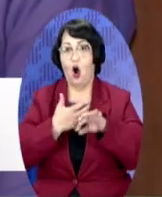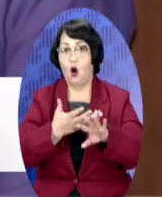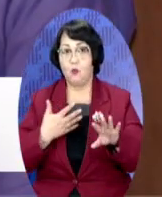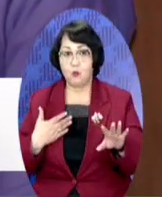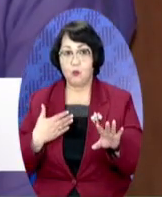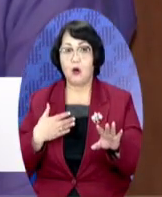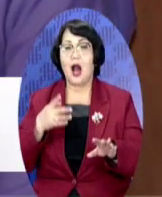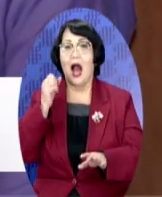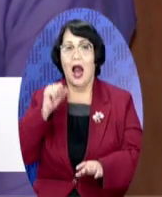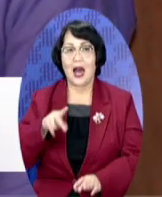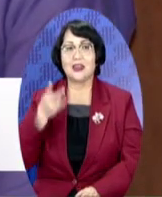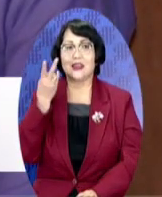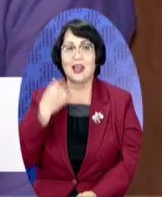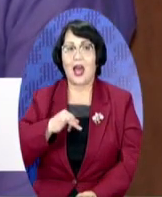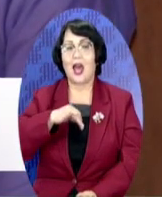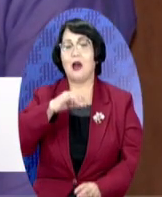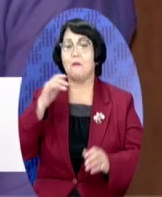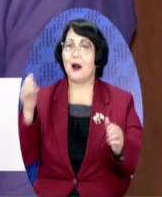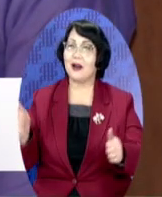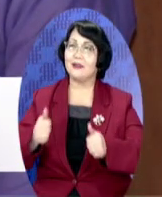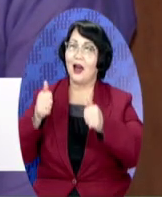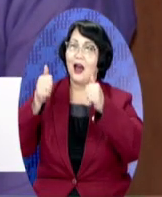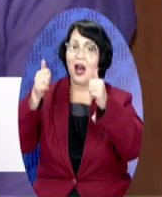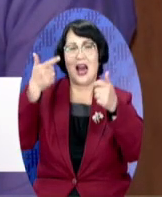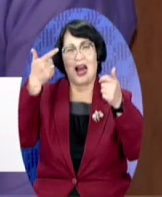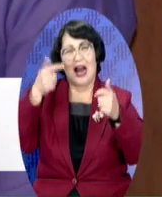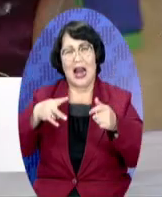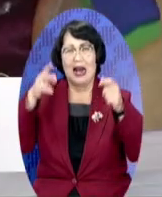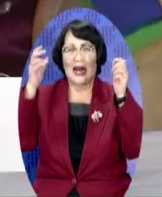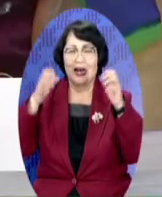Алтаагаа магтахад ган гачиг зуд зурхан өвчин зовлон